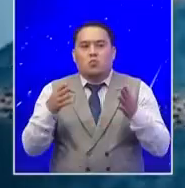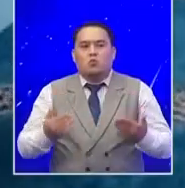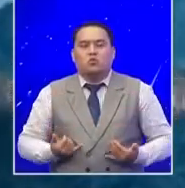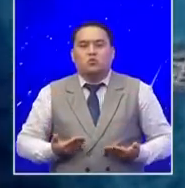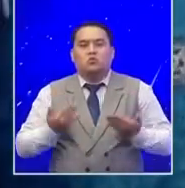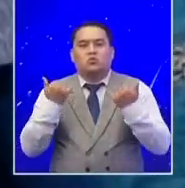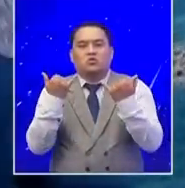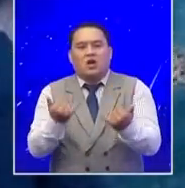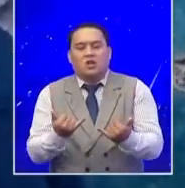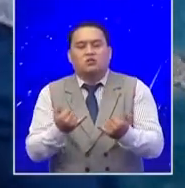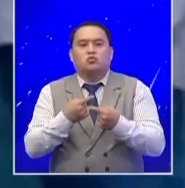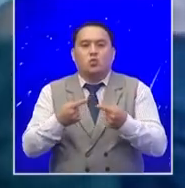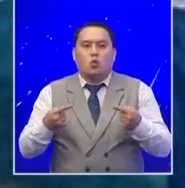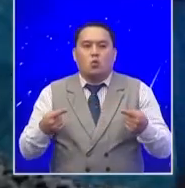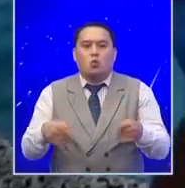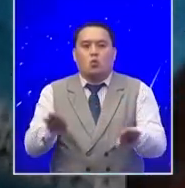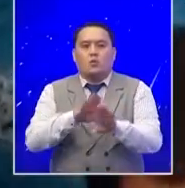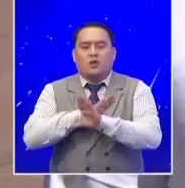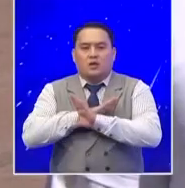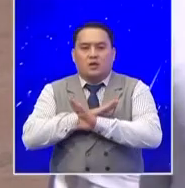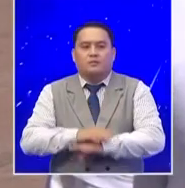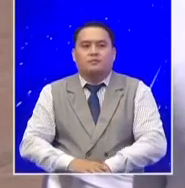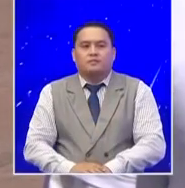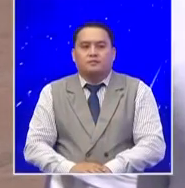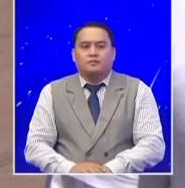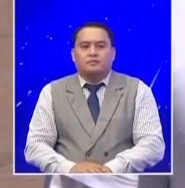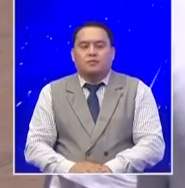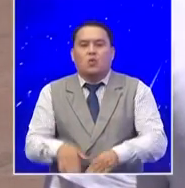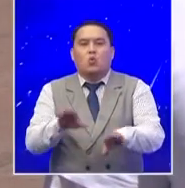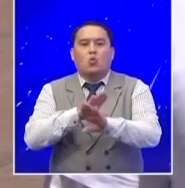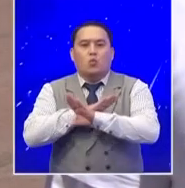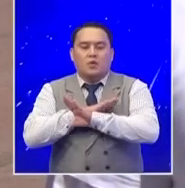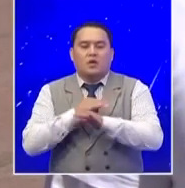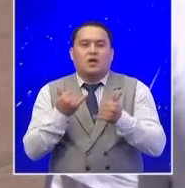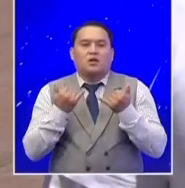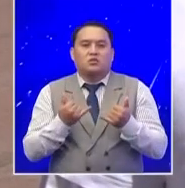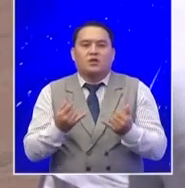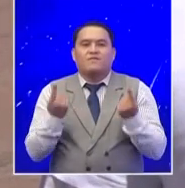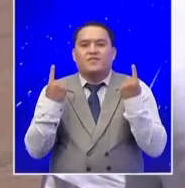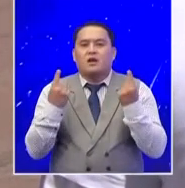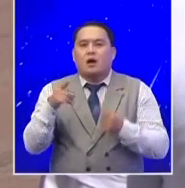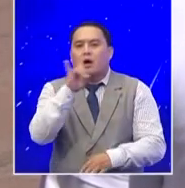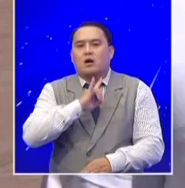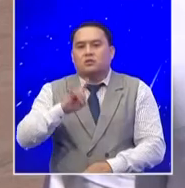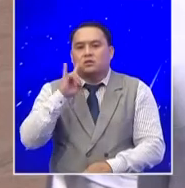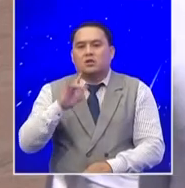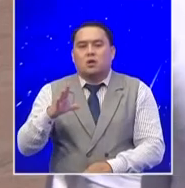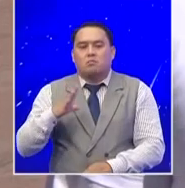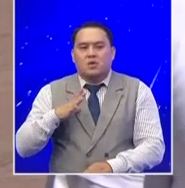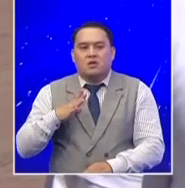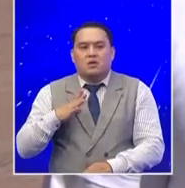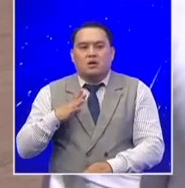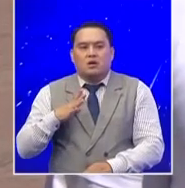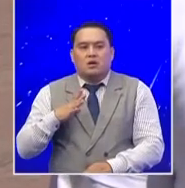жизни помощи другим людям, недавно покинула этот мир. Из жизни ушла выдающая женщина. При жизни была награждена